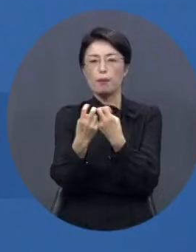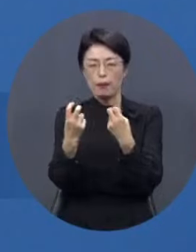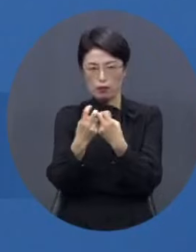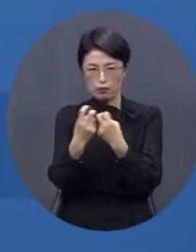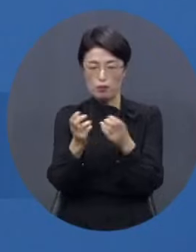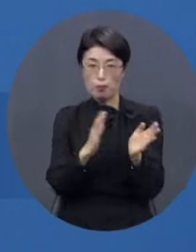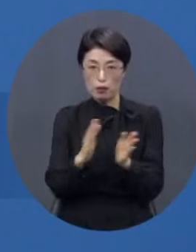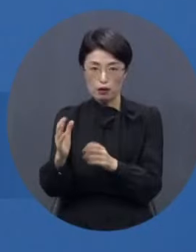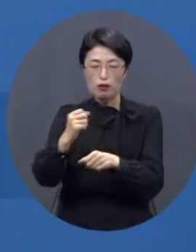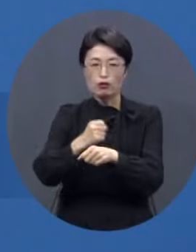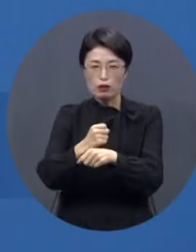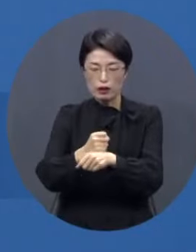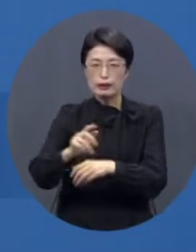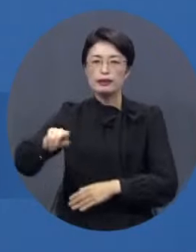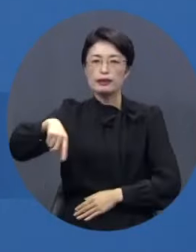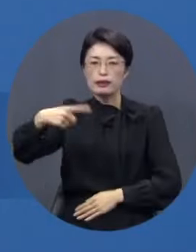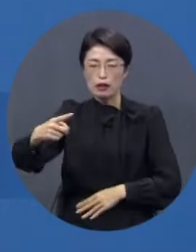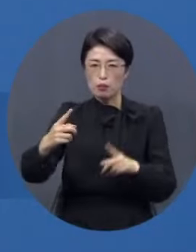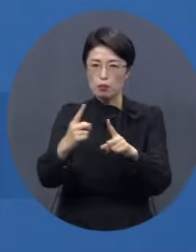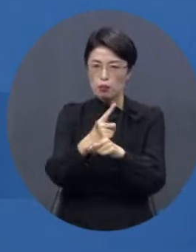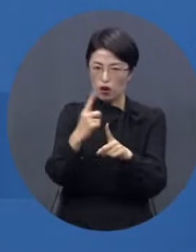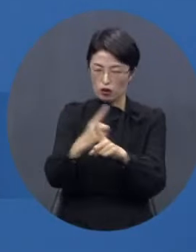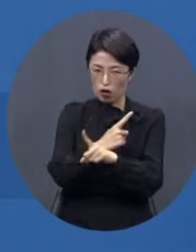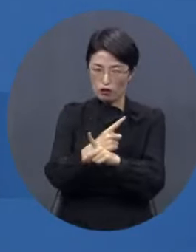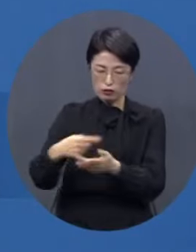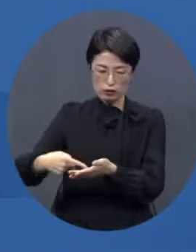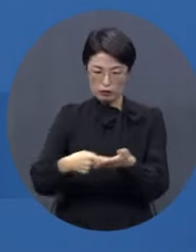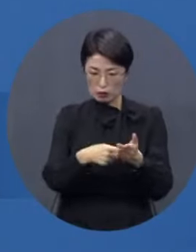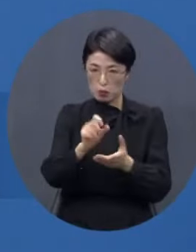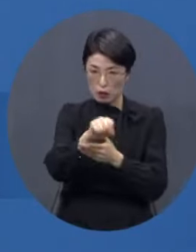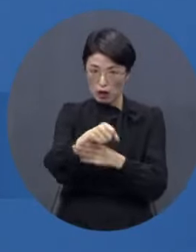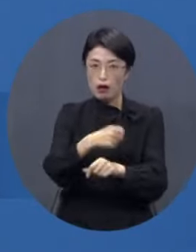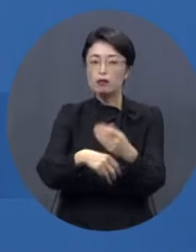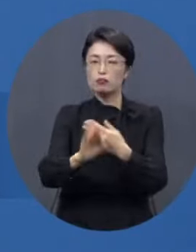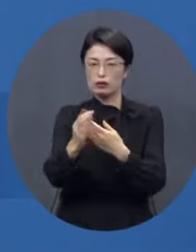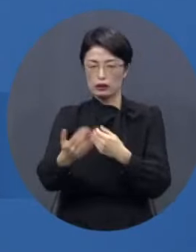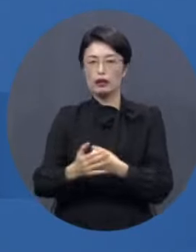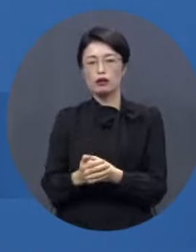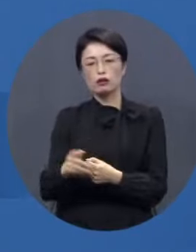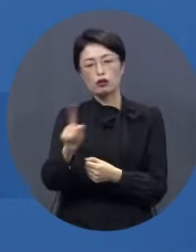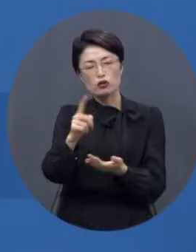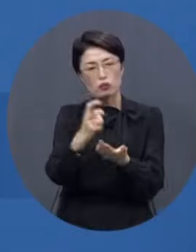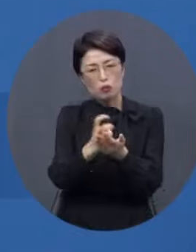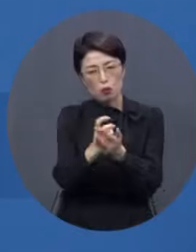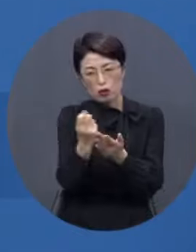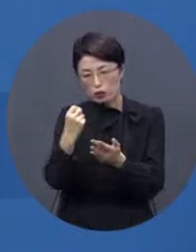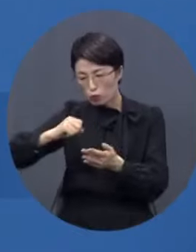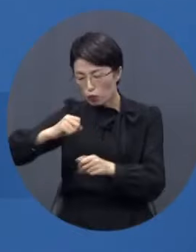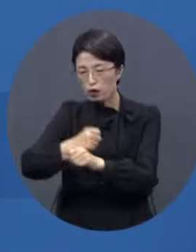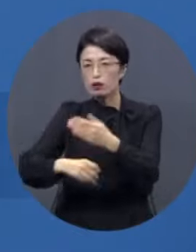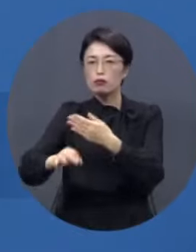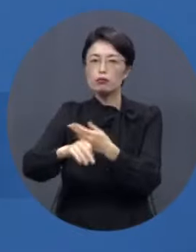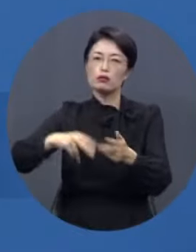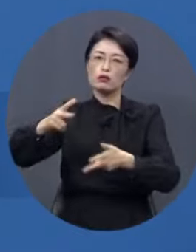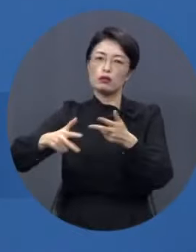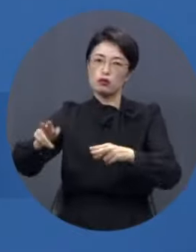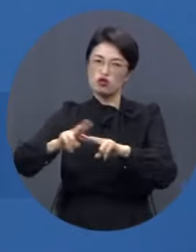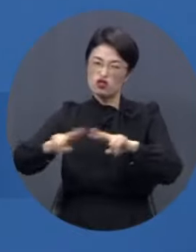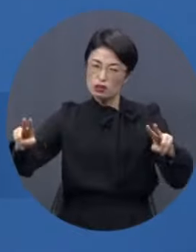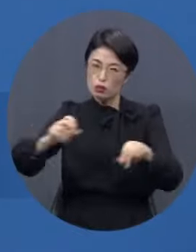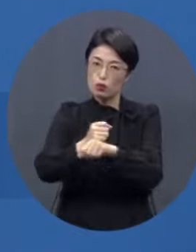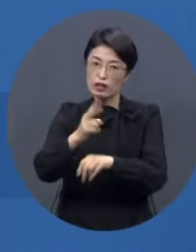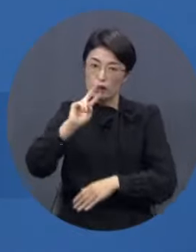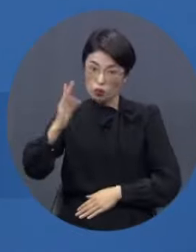그다음에 이제 변경 협의를 해야 되는 부분이고 뭐 이게 어느 법률을 위반하면 이 사업이